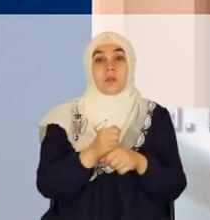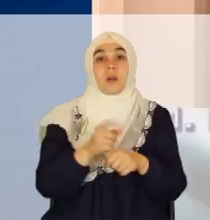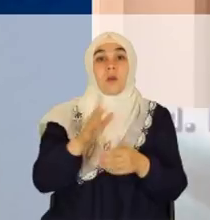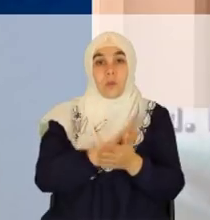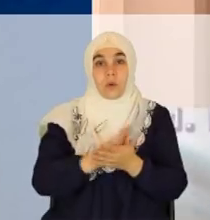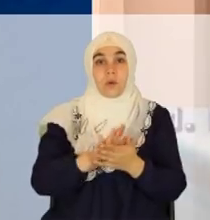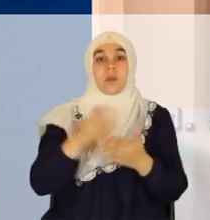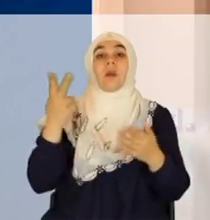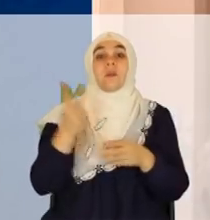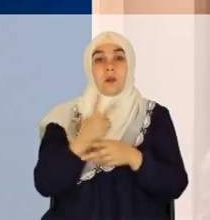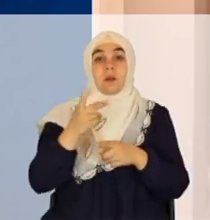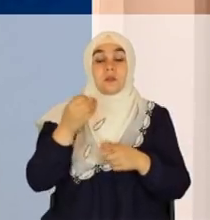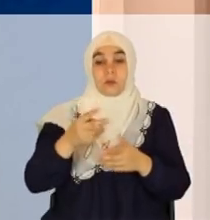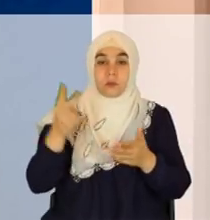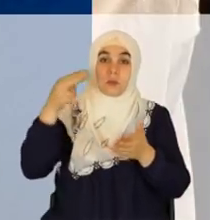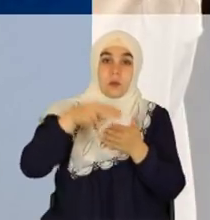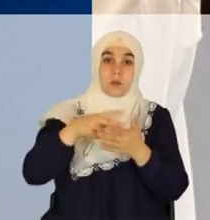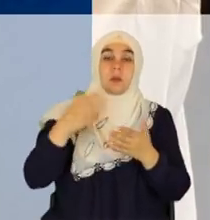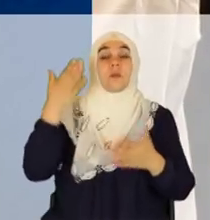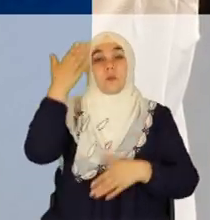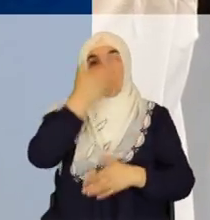toplanış için o yana kayda taharat kılış gerek.